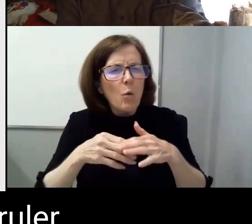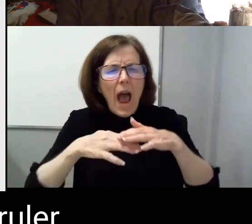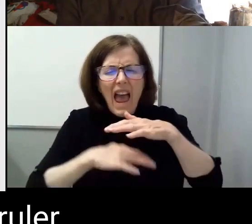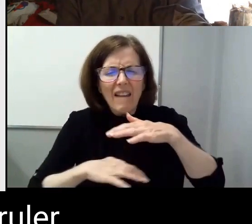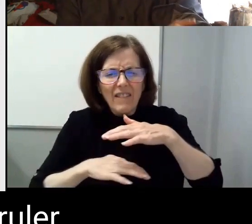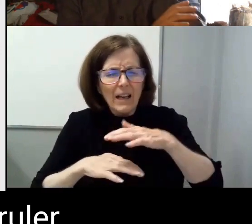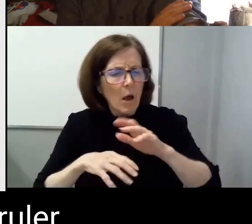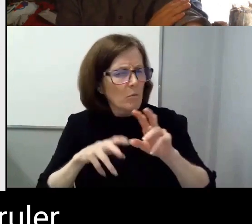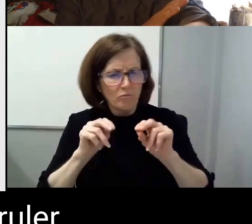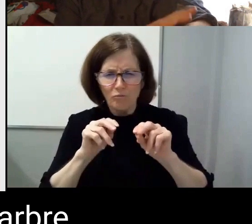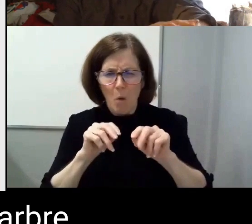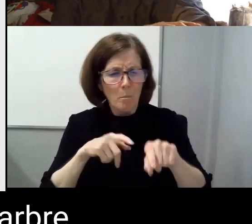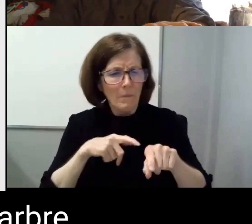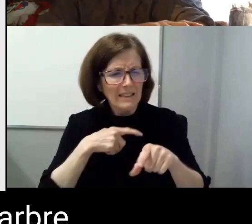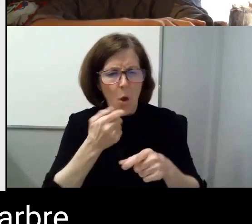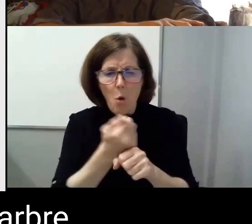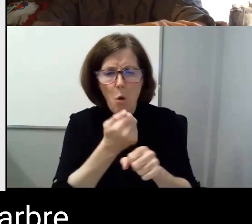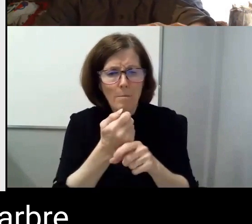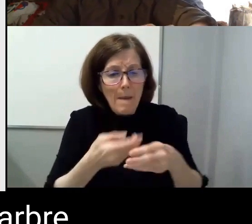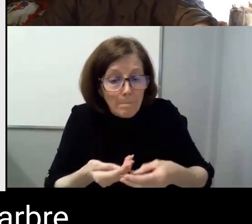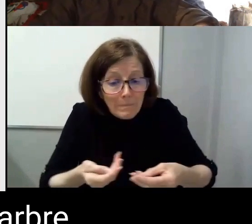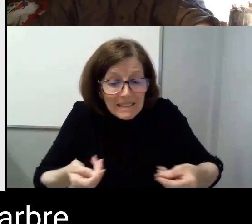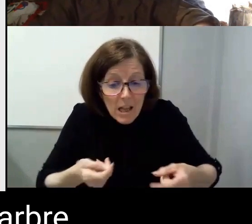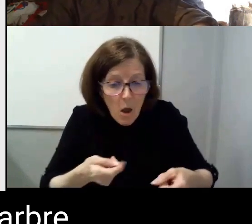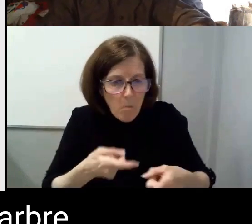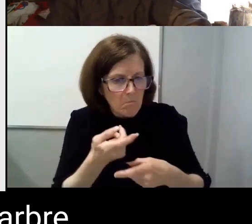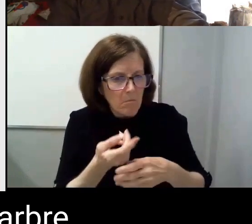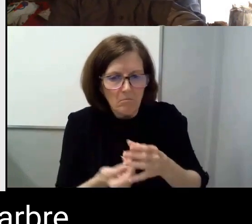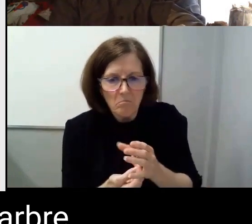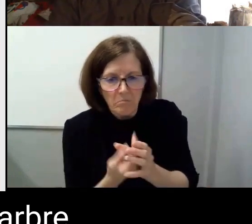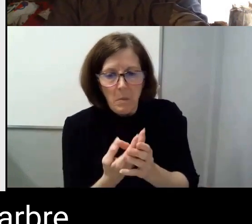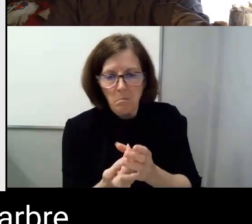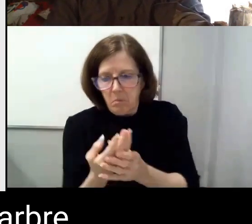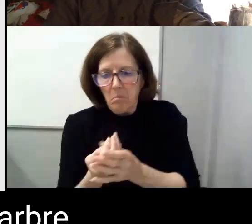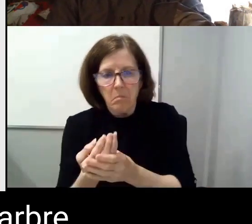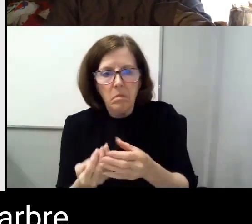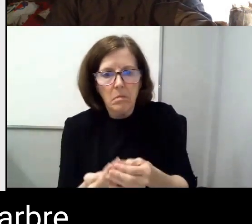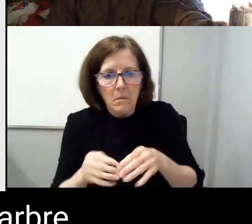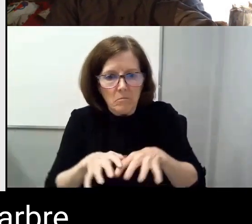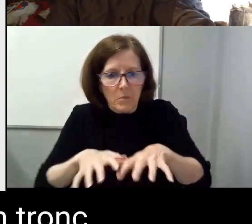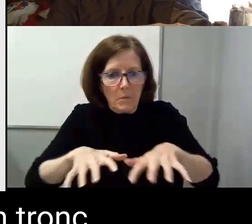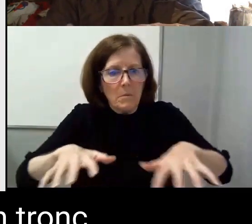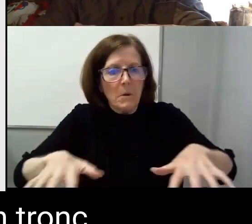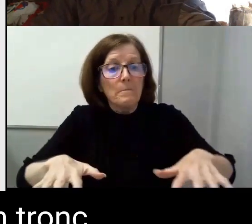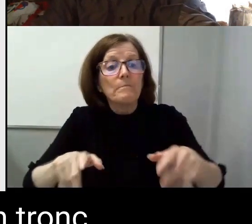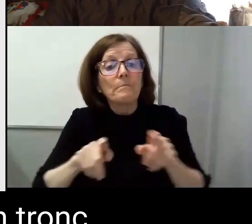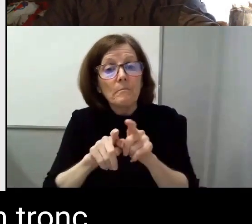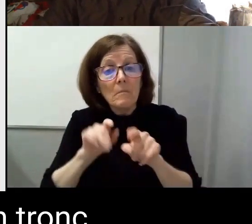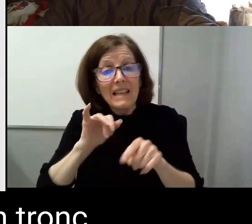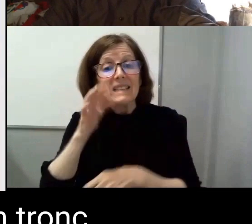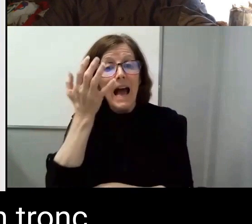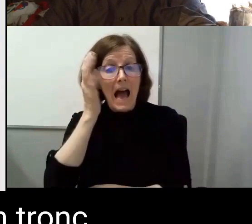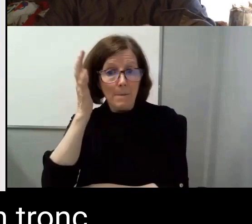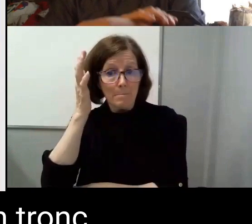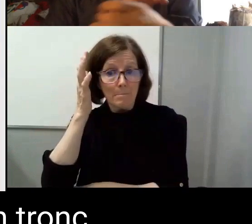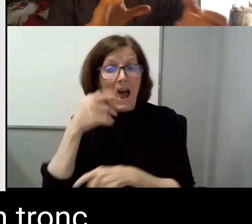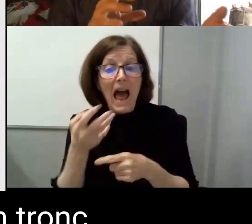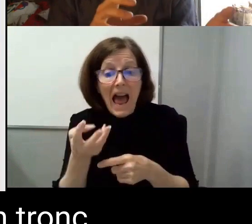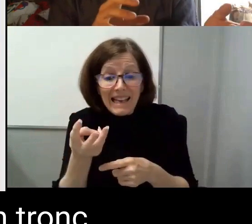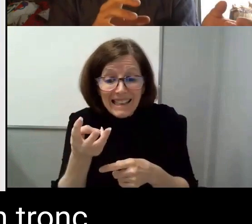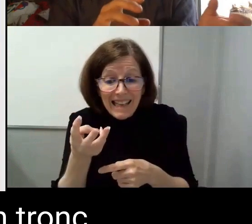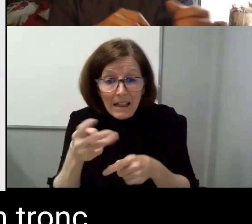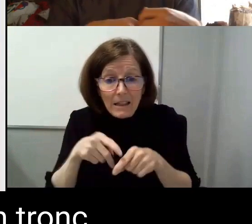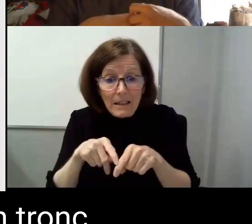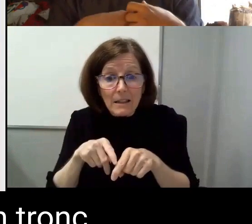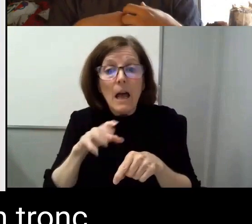sporuler à même le mycélium. Donc, c'est comme si un arbre pouvait produire des graines directement à partir de son tronc sans devoir